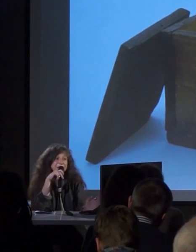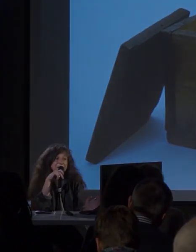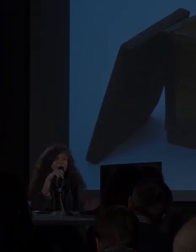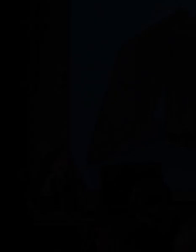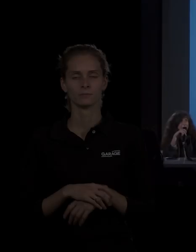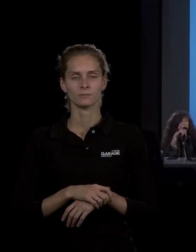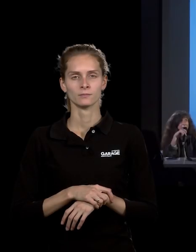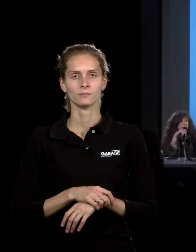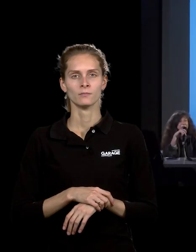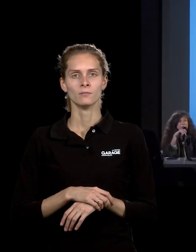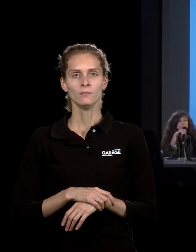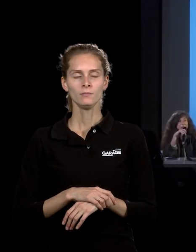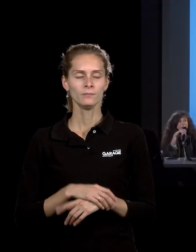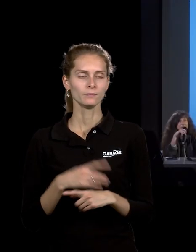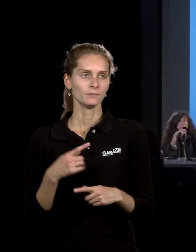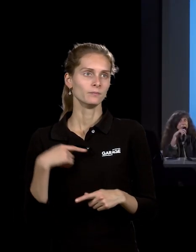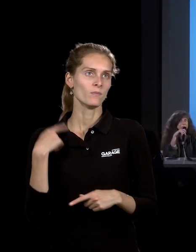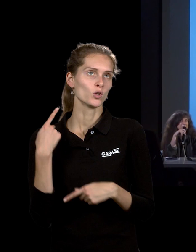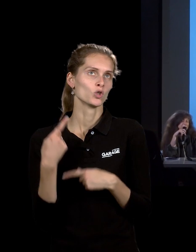куба. Лет через